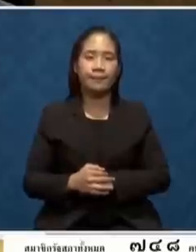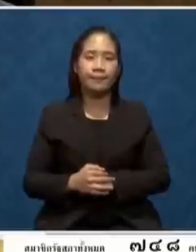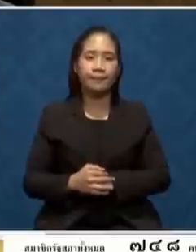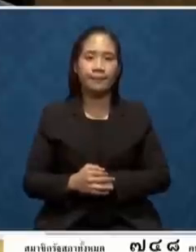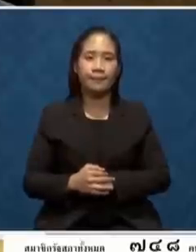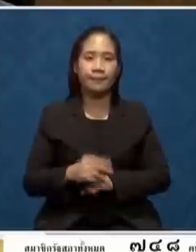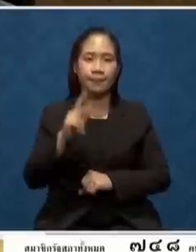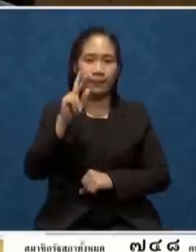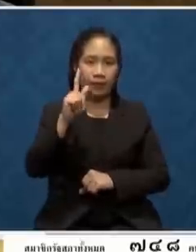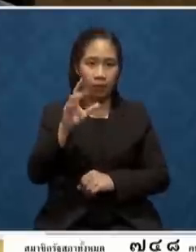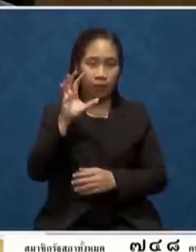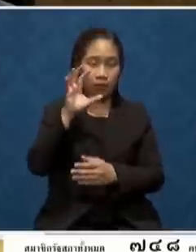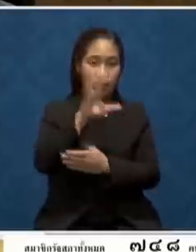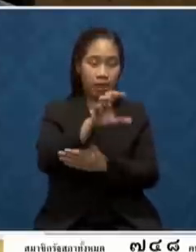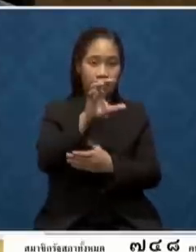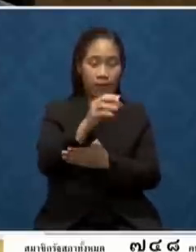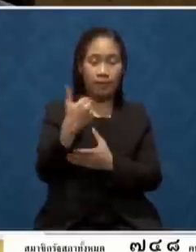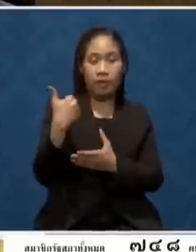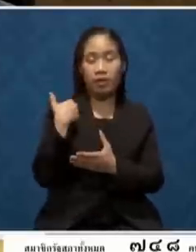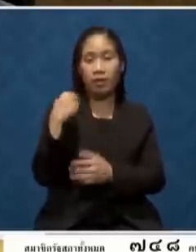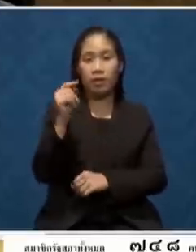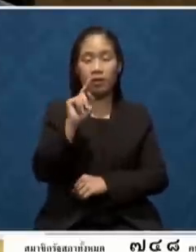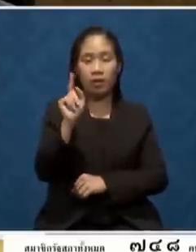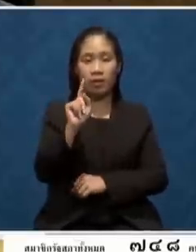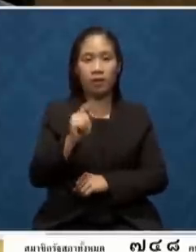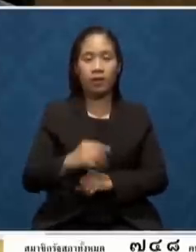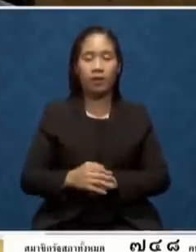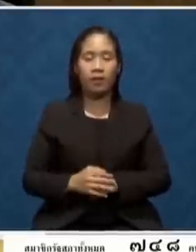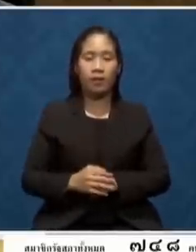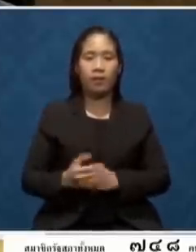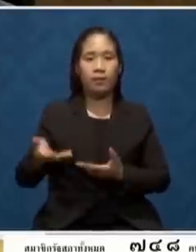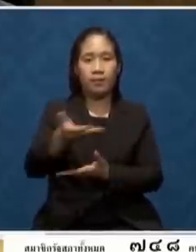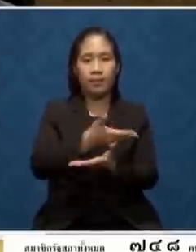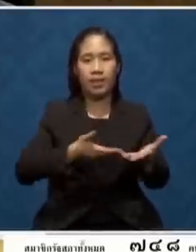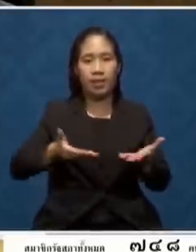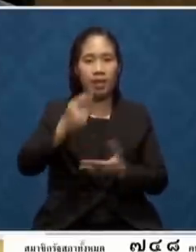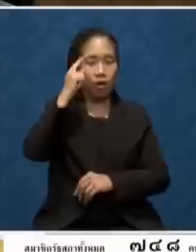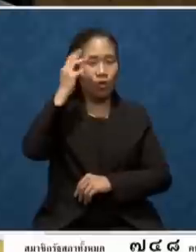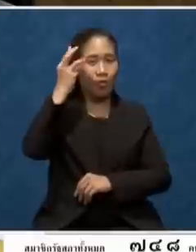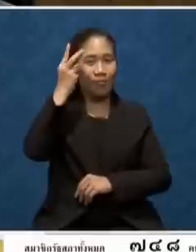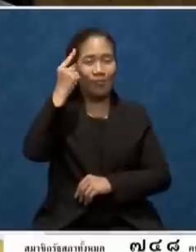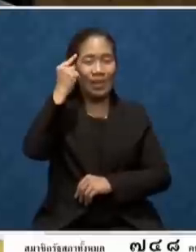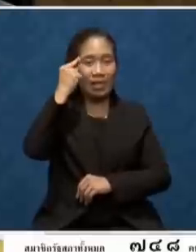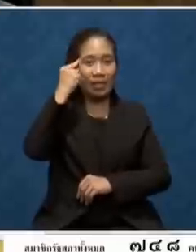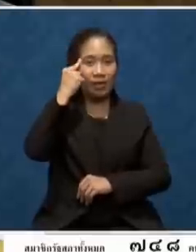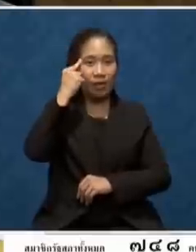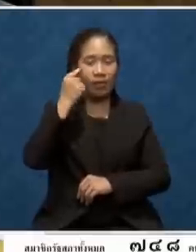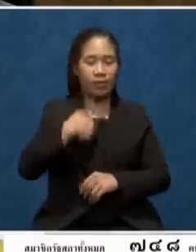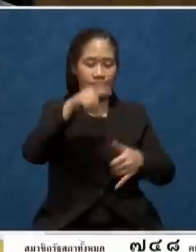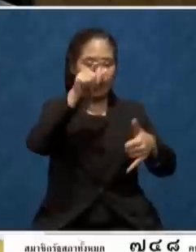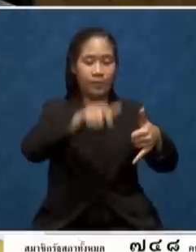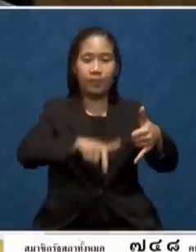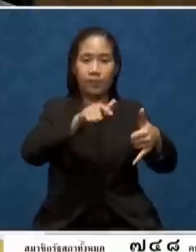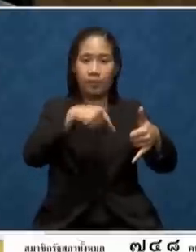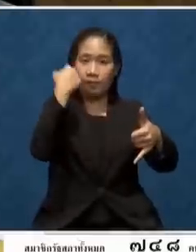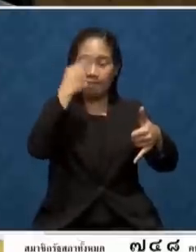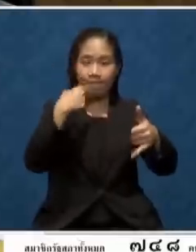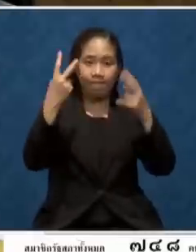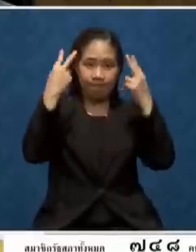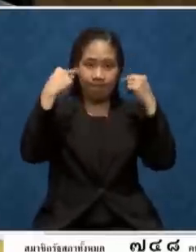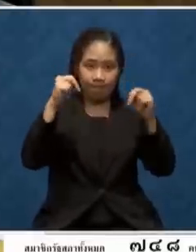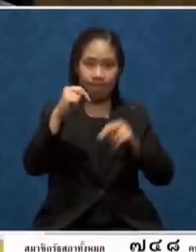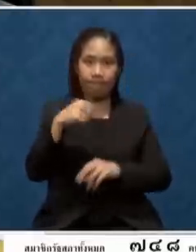ข้อบังคับที่เกี่ยวกับการพิจารณาให้ความเห็นชอบบุคคลเป็นนายกรัฐมนตรี